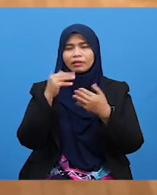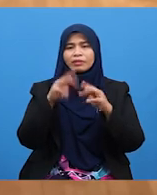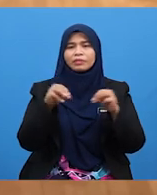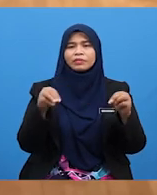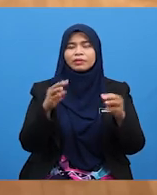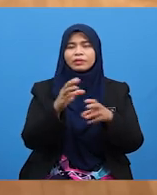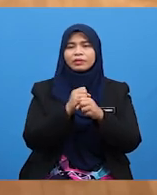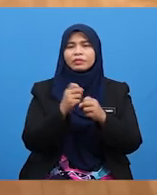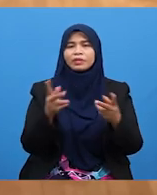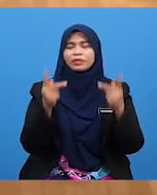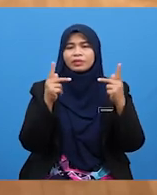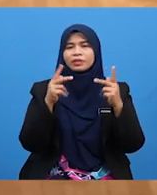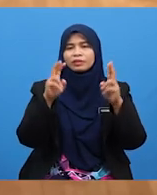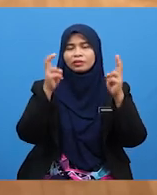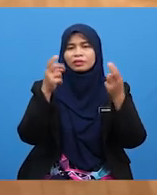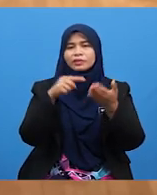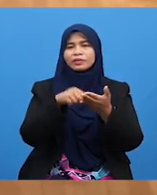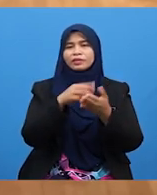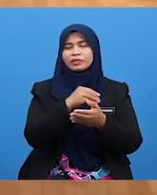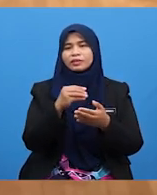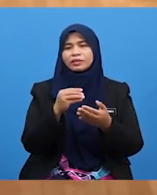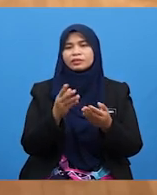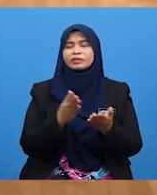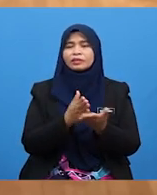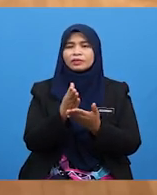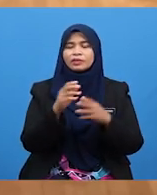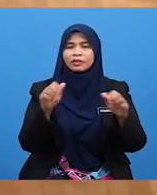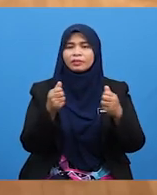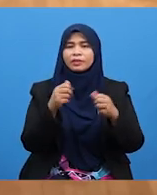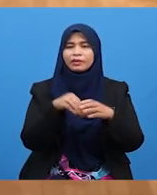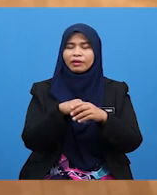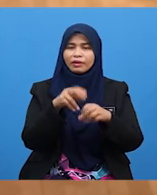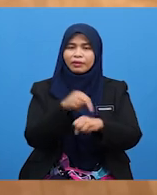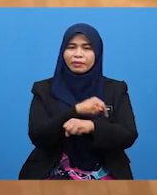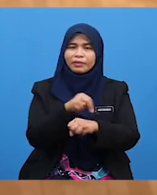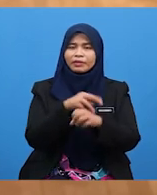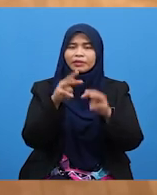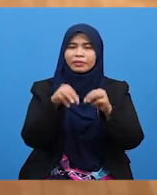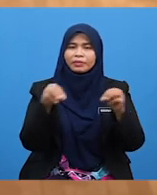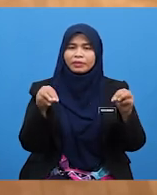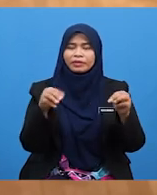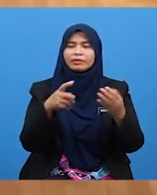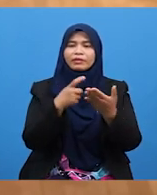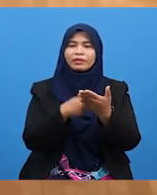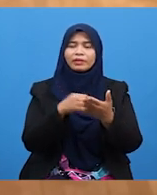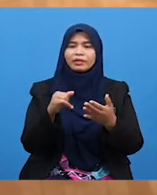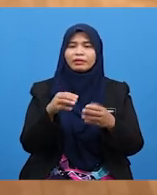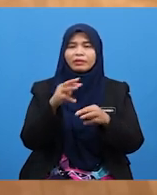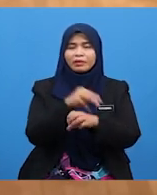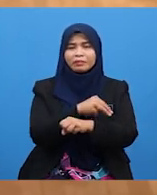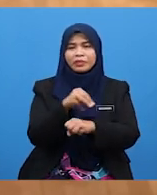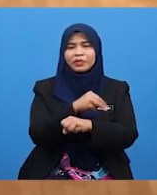dapat menguasai topik ini dan seterusnya mengamalkan dalam nyanyian murid-murid. Hargailah muzik tradisi kita